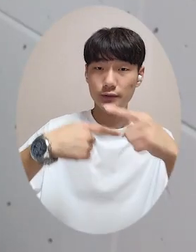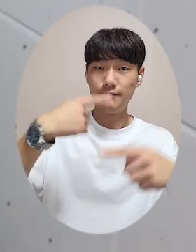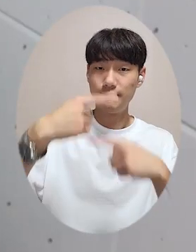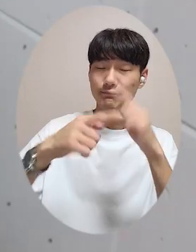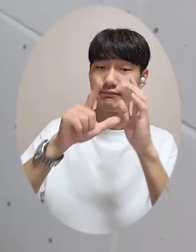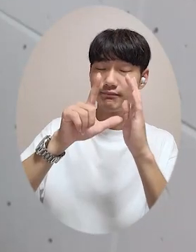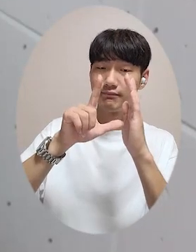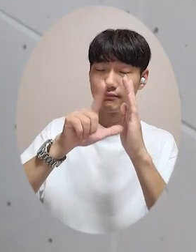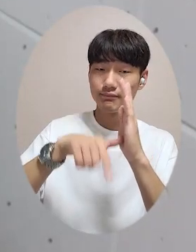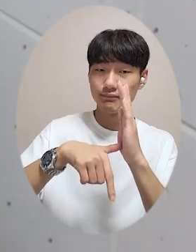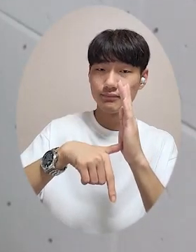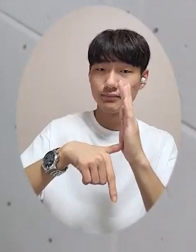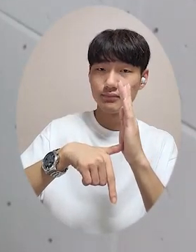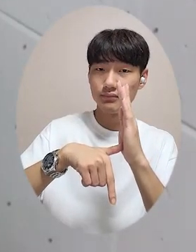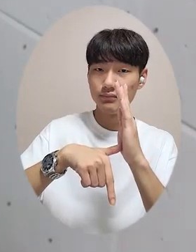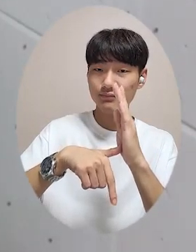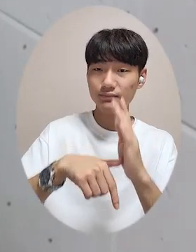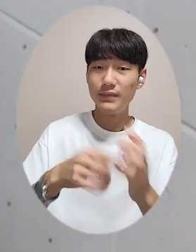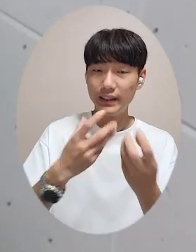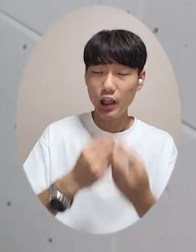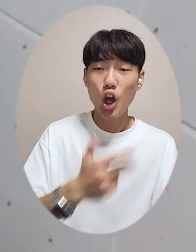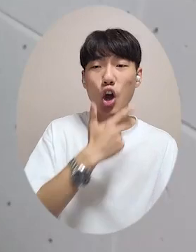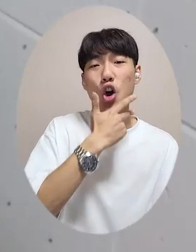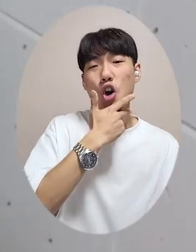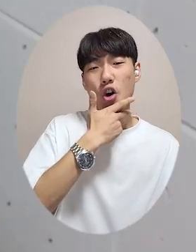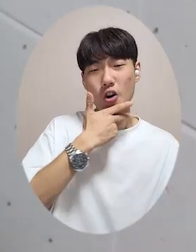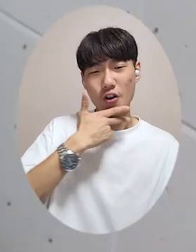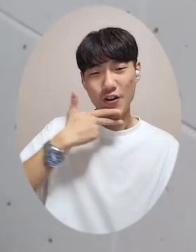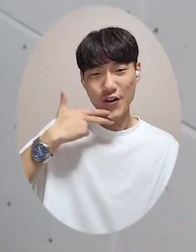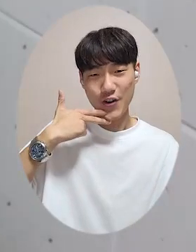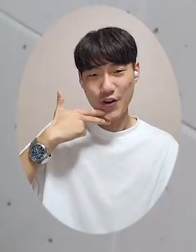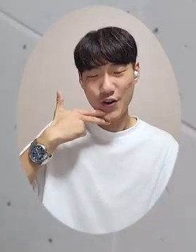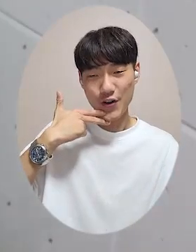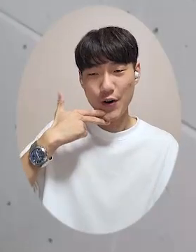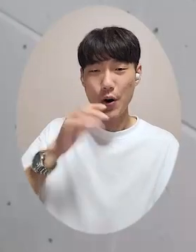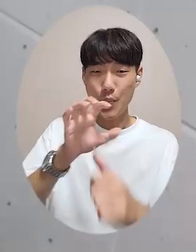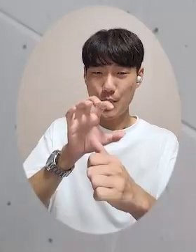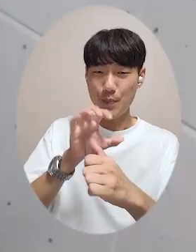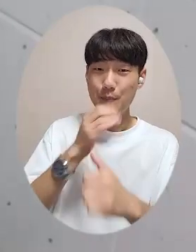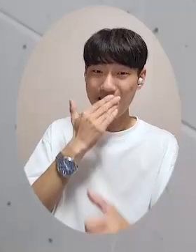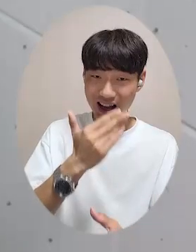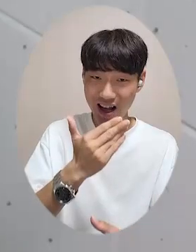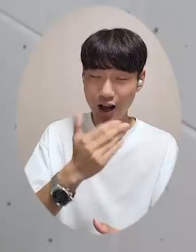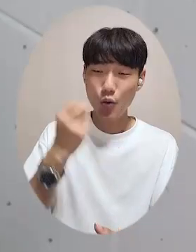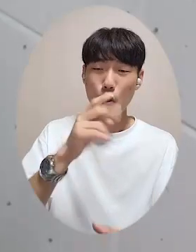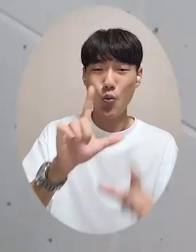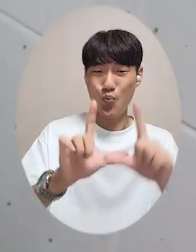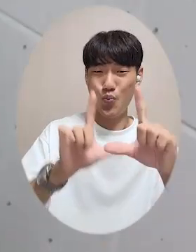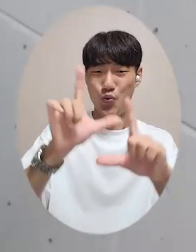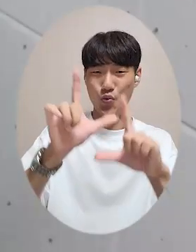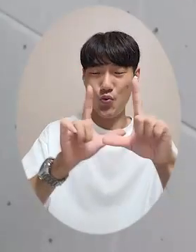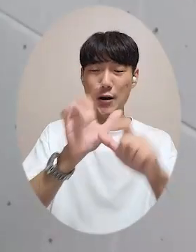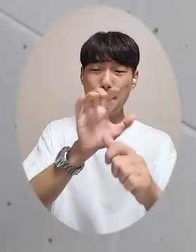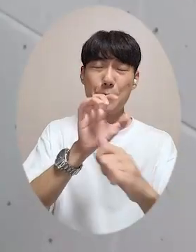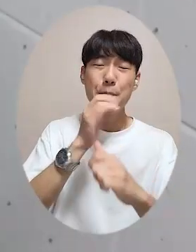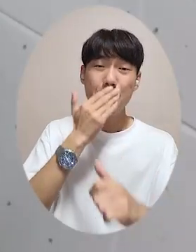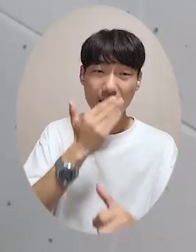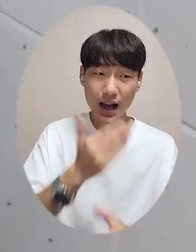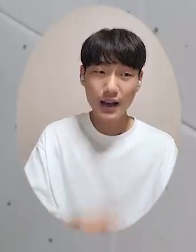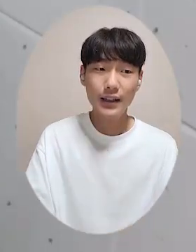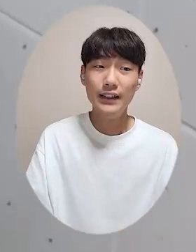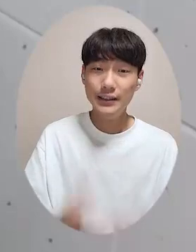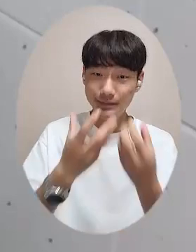때 보면요. 일단은 뭐 영어를 따서 뭐 수어를 만들 수도 있지만 일단 모양 같은 걸 이제 코로나가 아. 이제